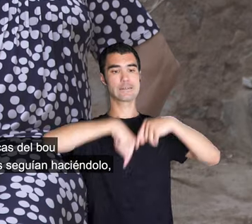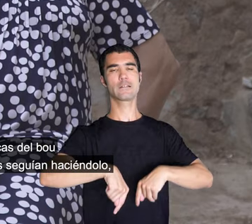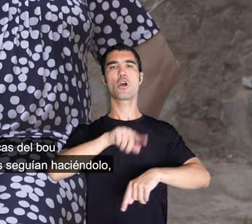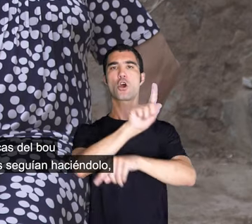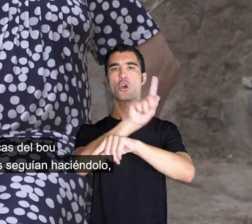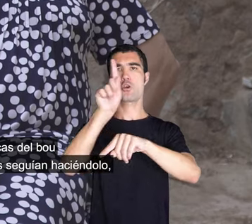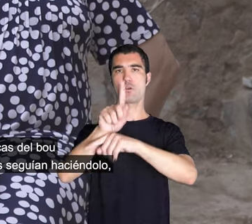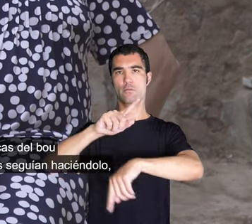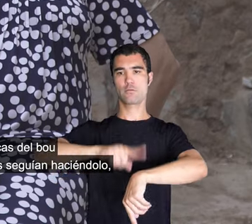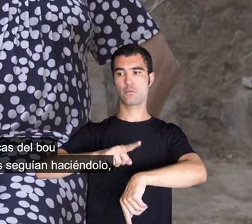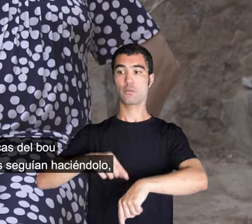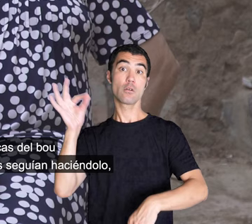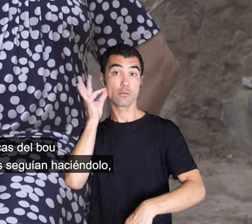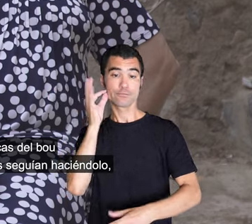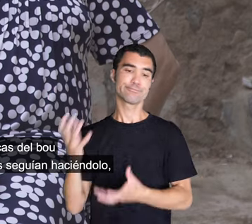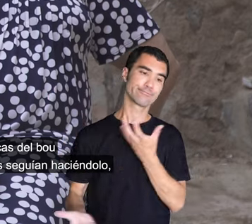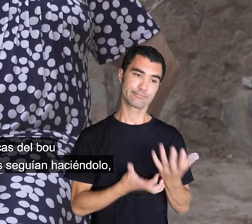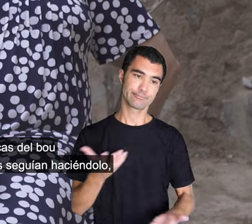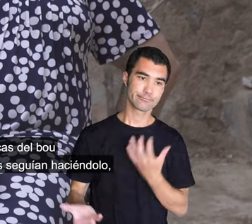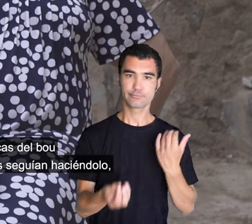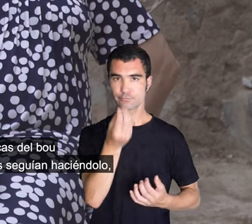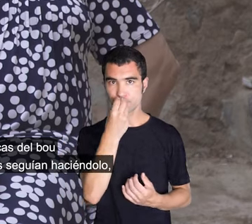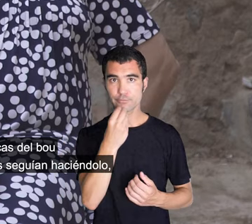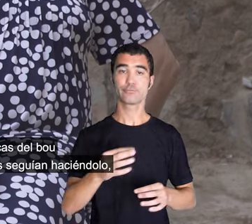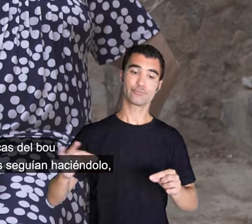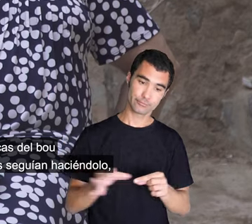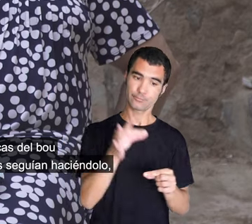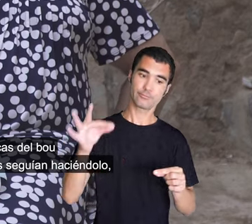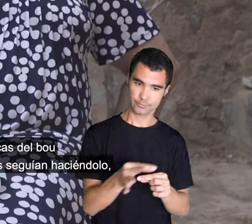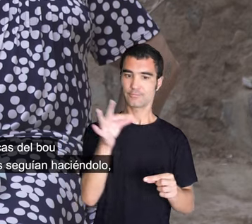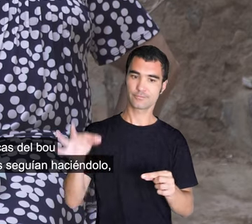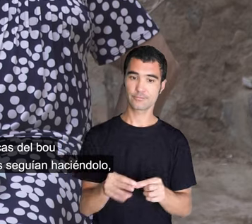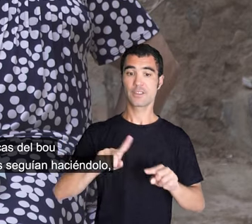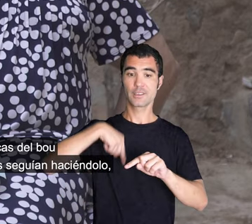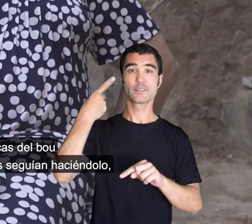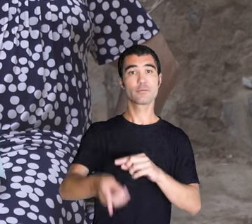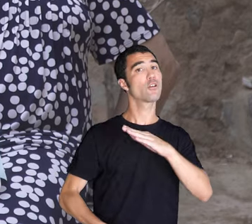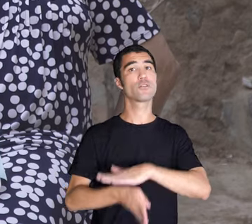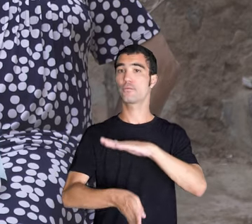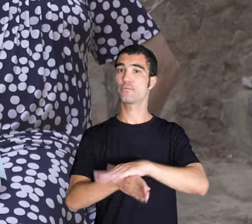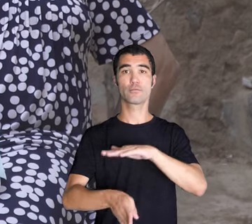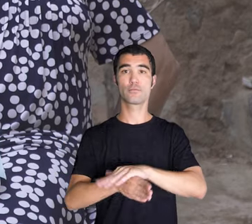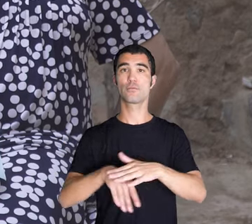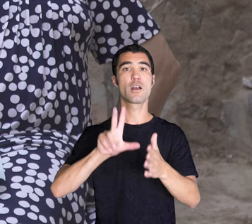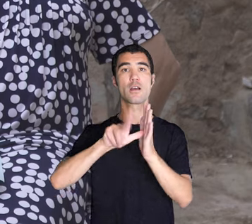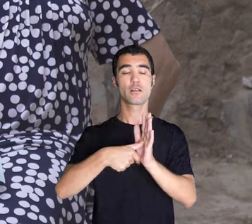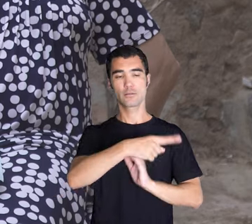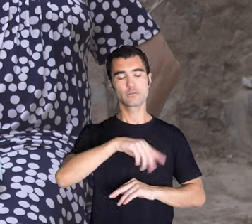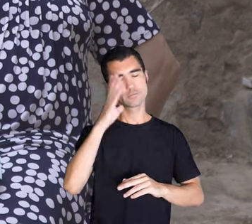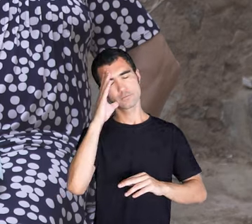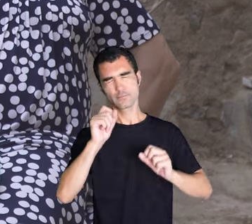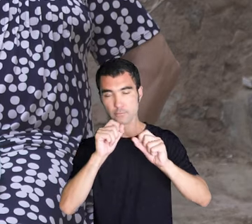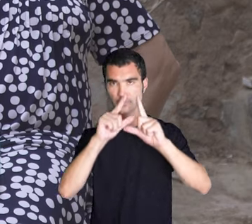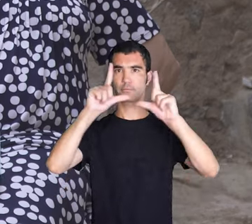onze. Ses dones feien el dinar, havien estat cosint, i després seguien, fins que els homes llavors s'aixicaven